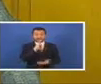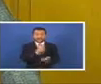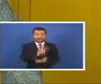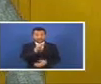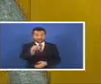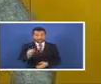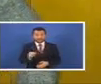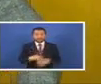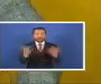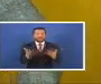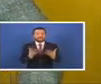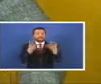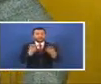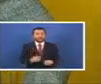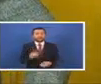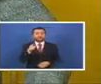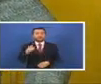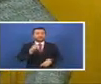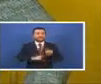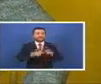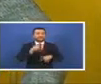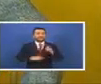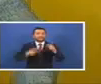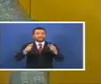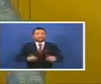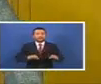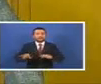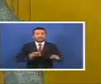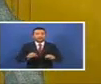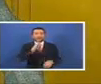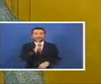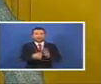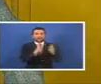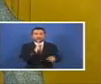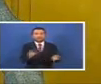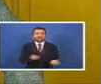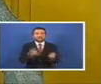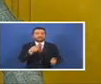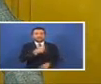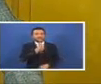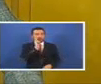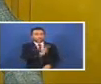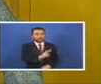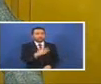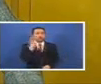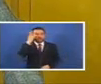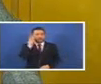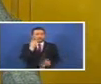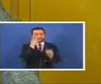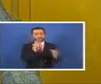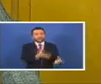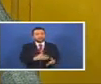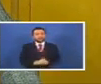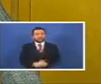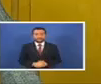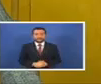bu kararların nasıl siyasi mekaniklerle çalıştığının da bir açık